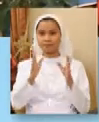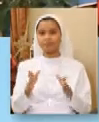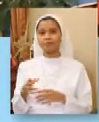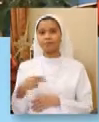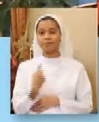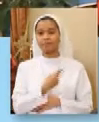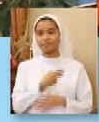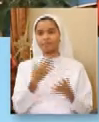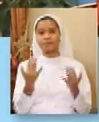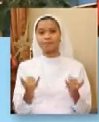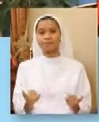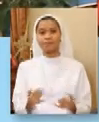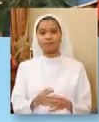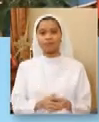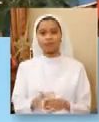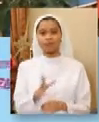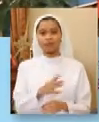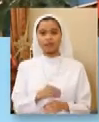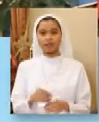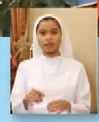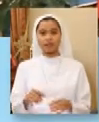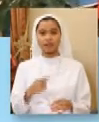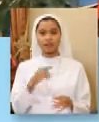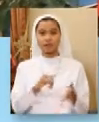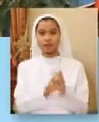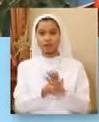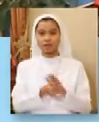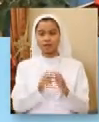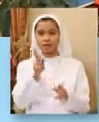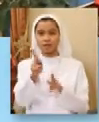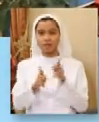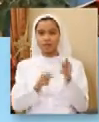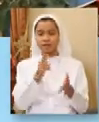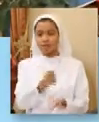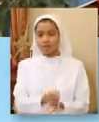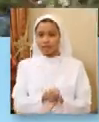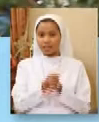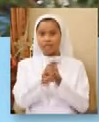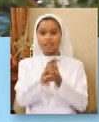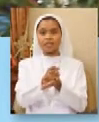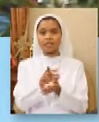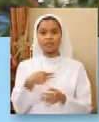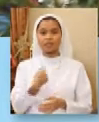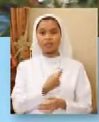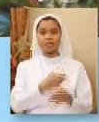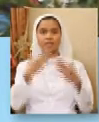ngayon. At sa mga natabang na at sa mga matabang pa, salamat man din.